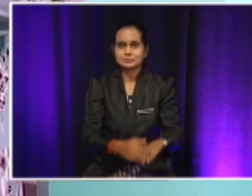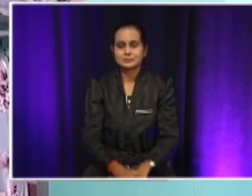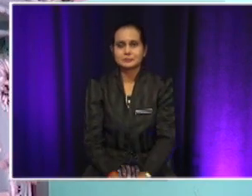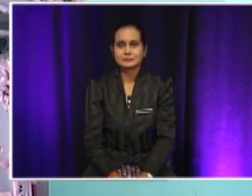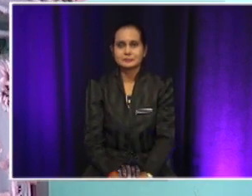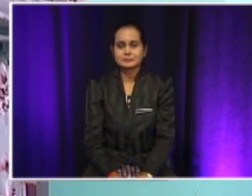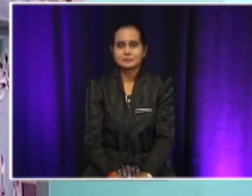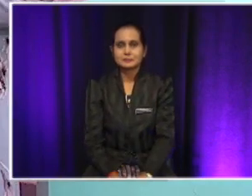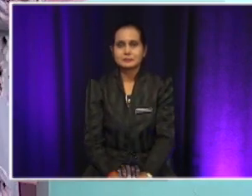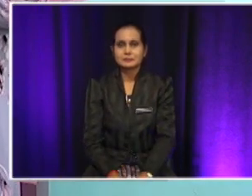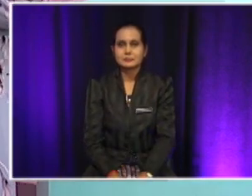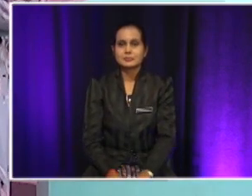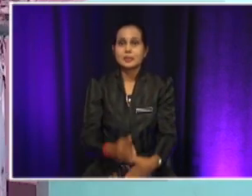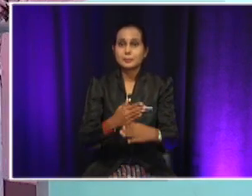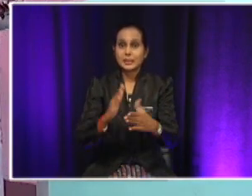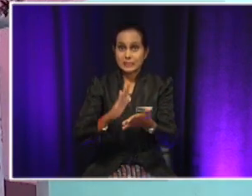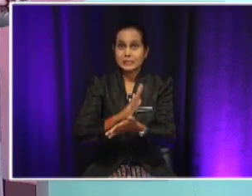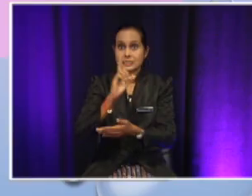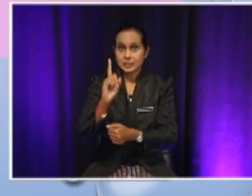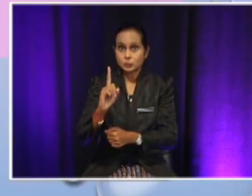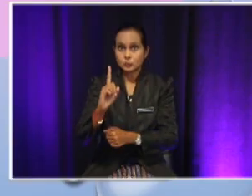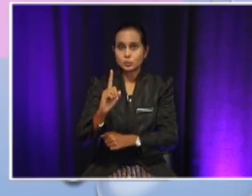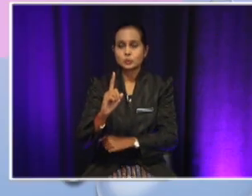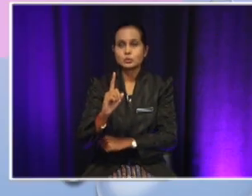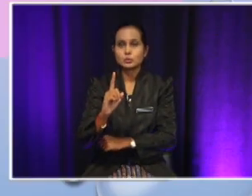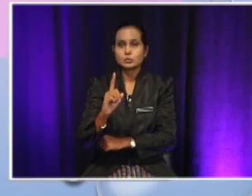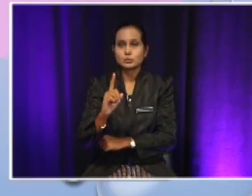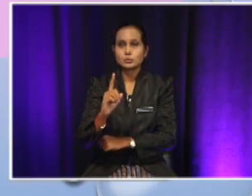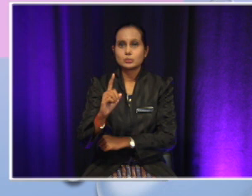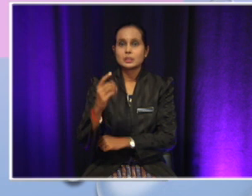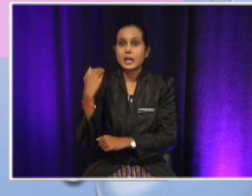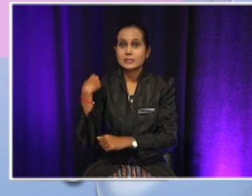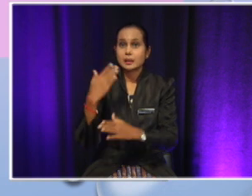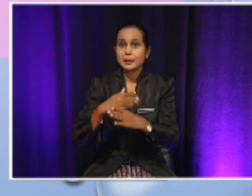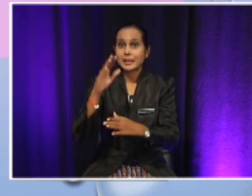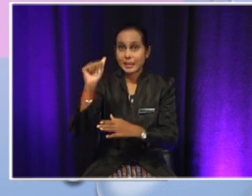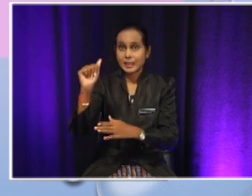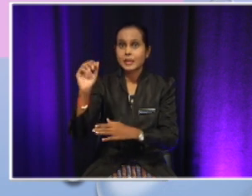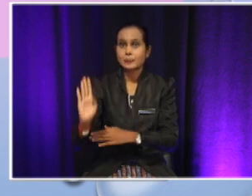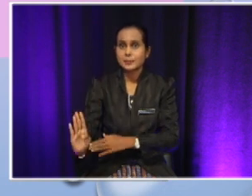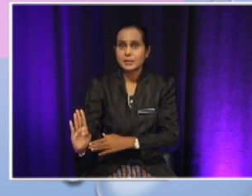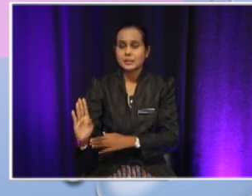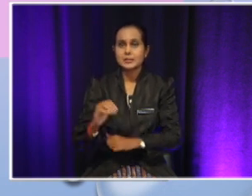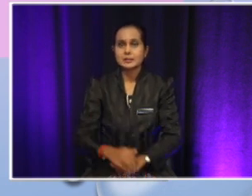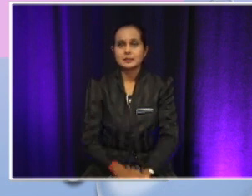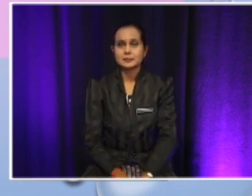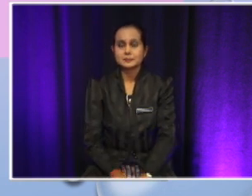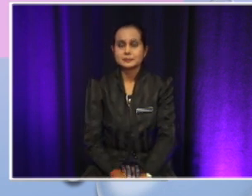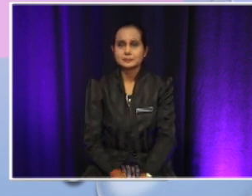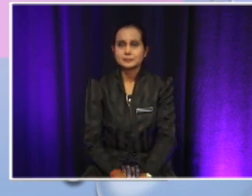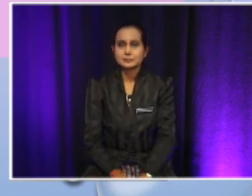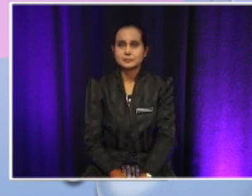bahagian kertas 1 ni, yang mana kertas 1 ni tadi kita ada bahagian A dan bahagian B. Okey, ini